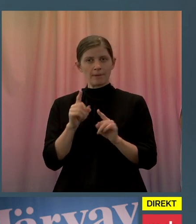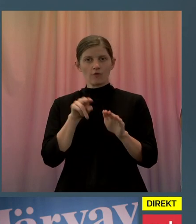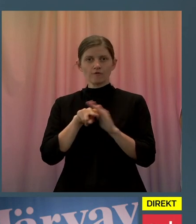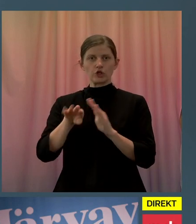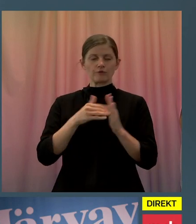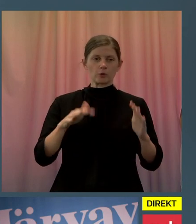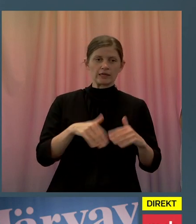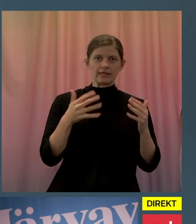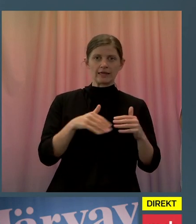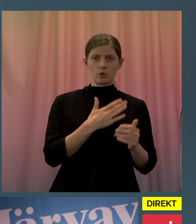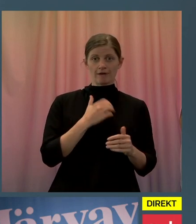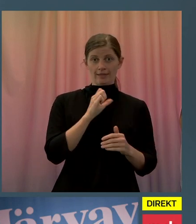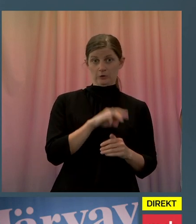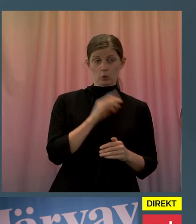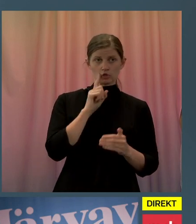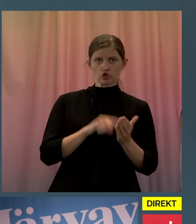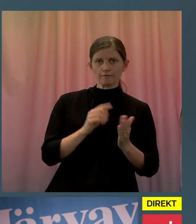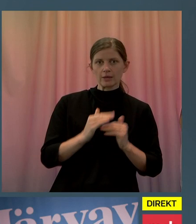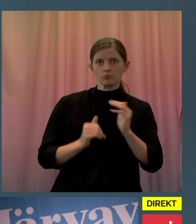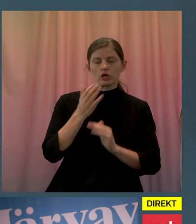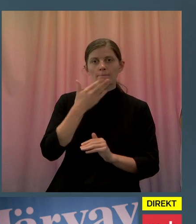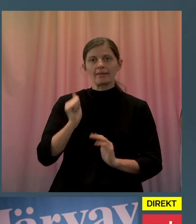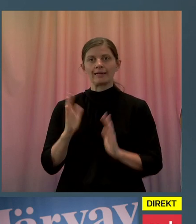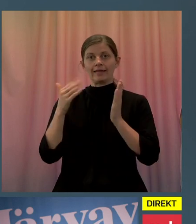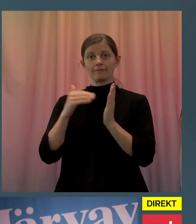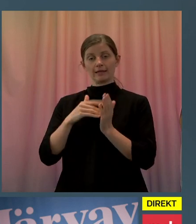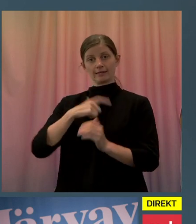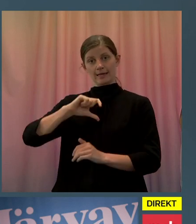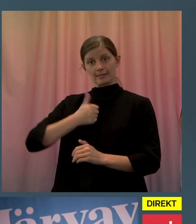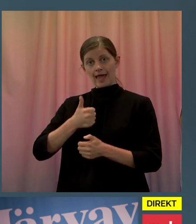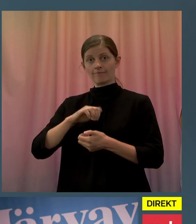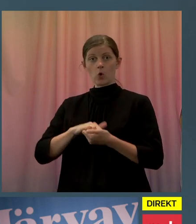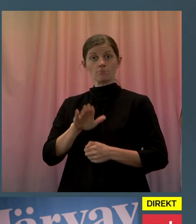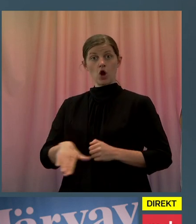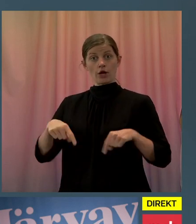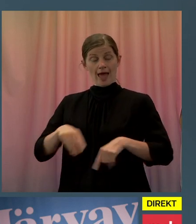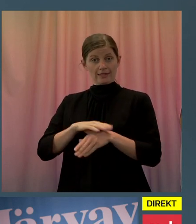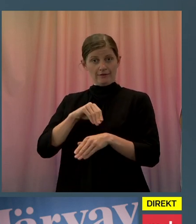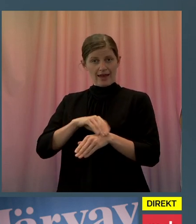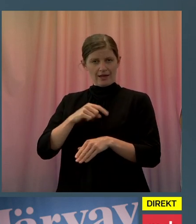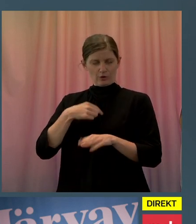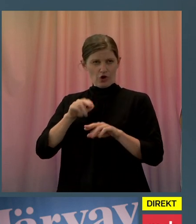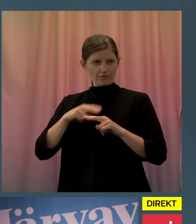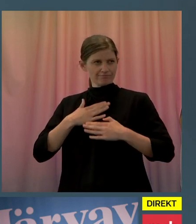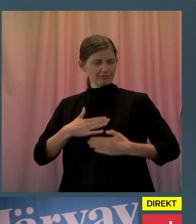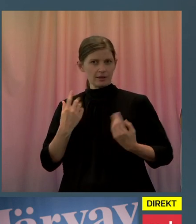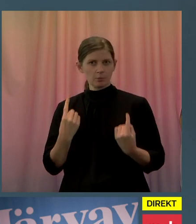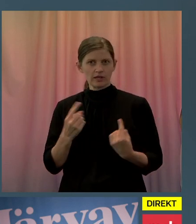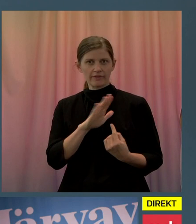bygga ett bättre liv för sig och sina barn här i Sverige. Och jag har imponerats av drivkraften och modet.